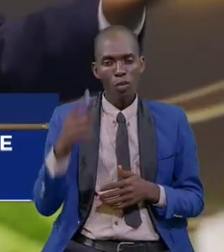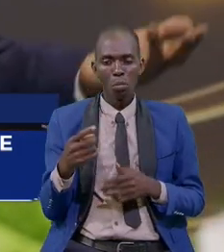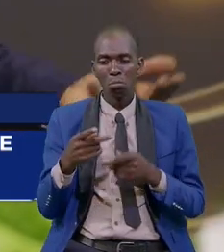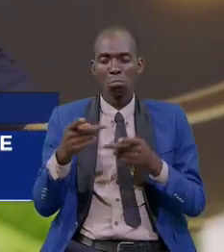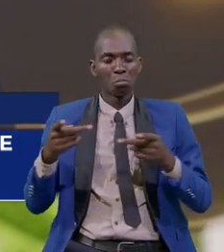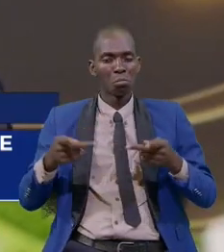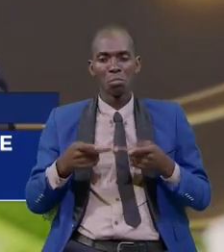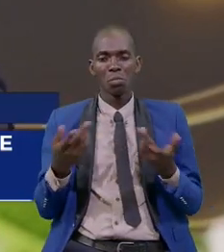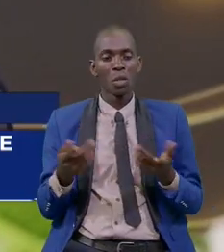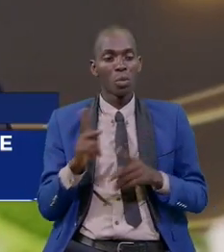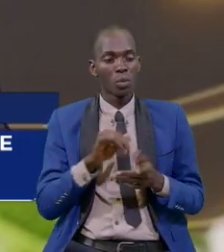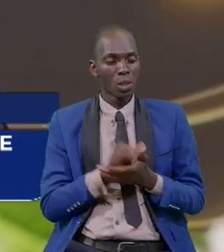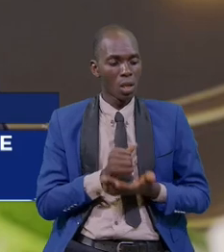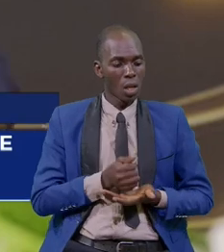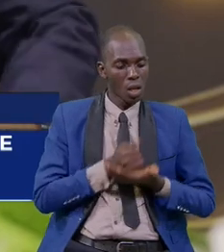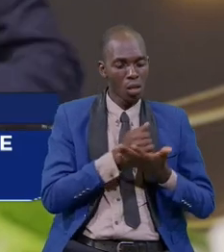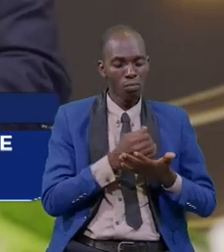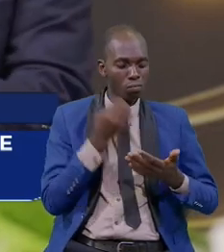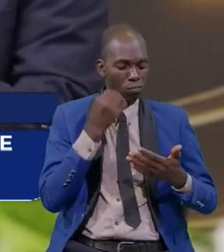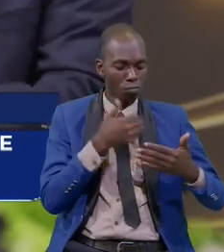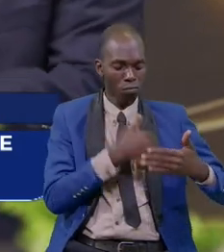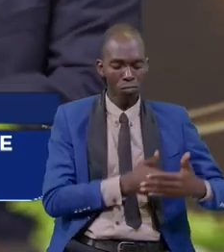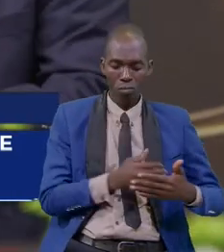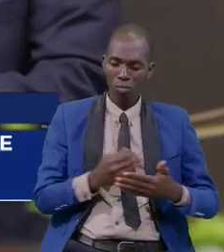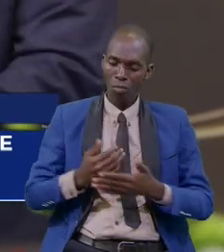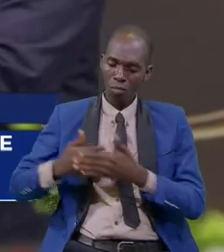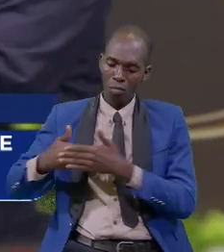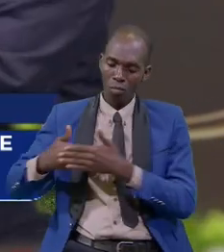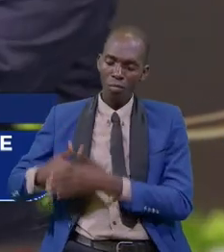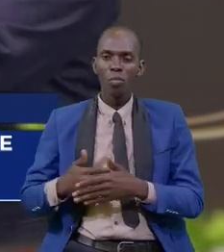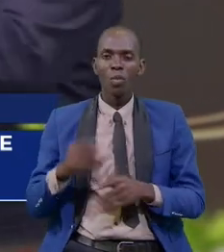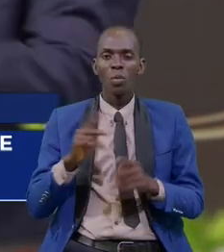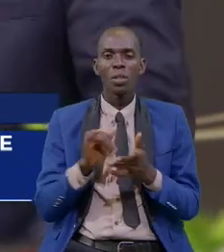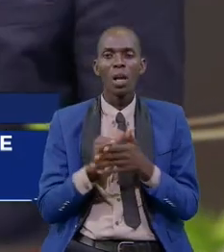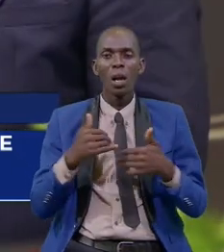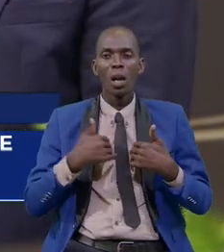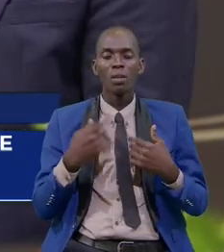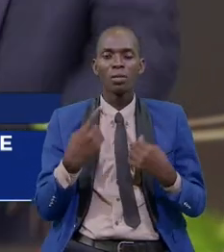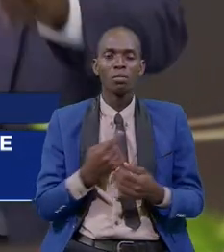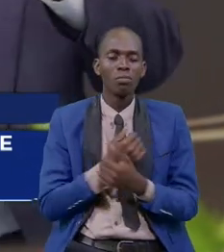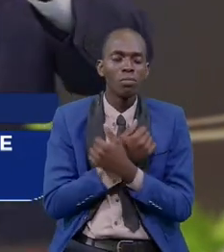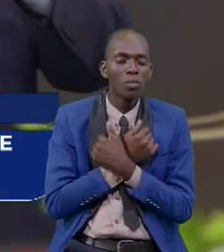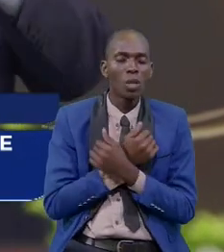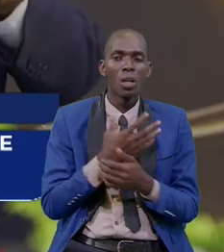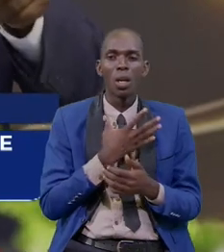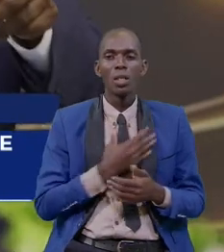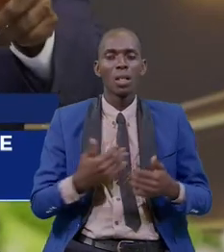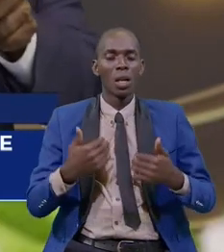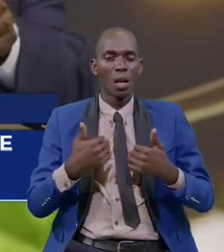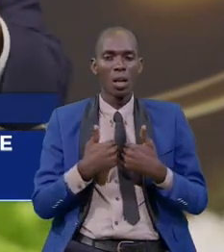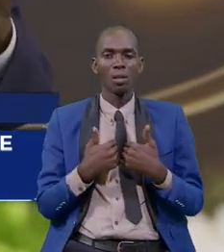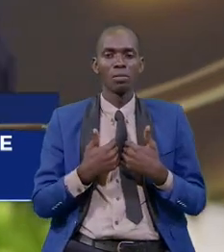voisins, ceux qui guérissent les gens, ceux qui ont de la compassion pour leurs voisins. Pour ceux qui sont brisés dans la